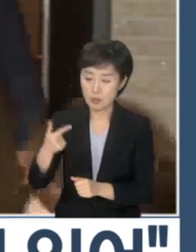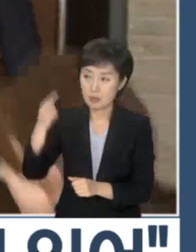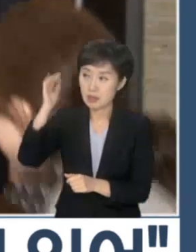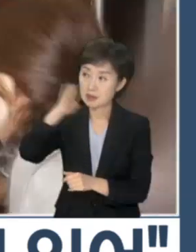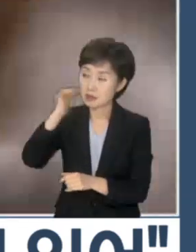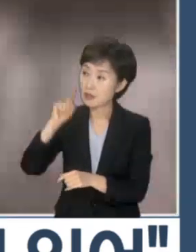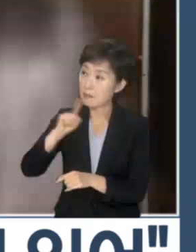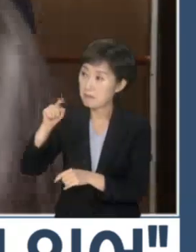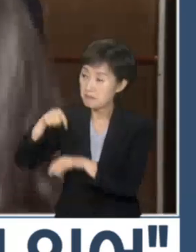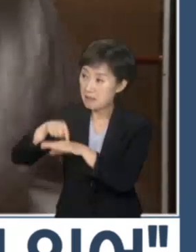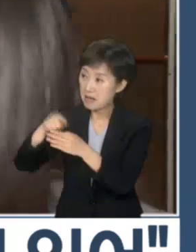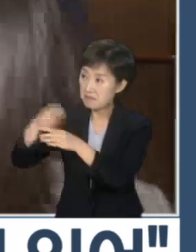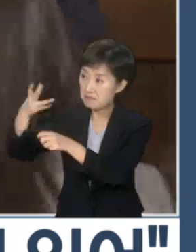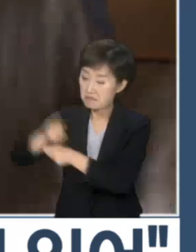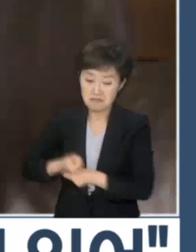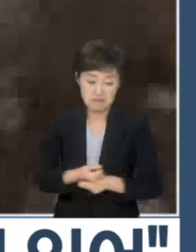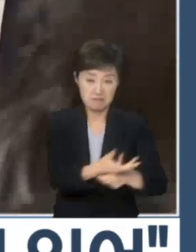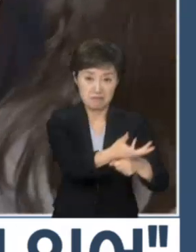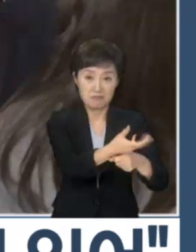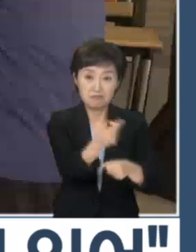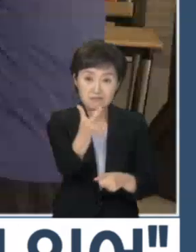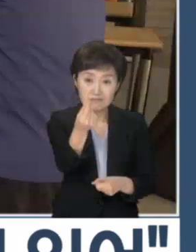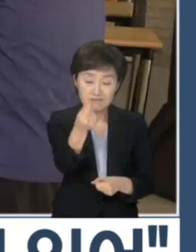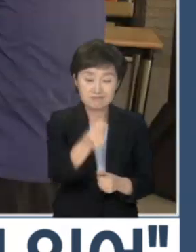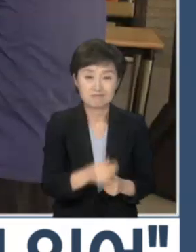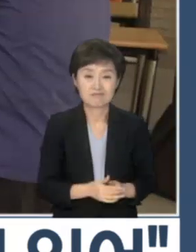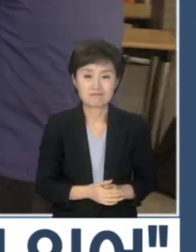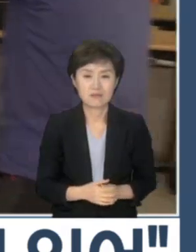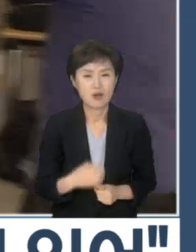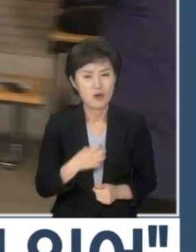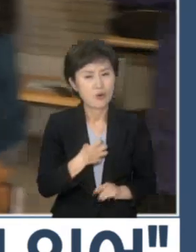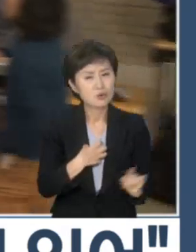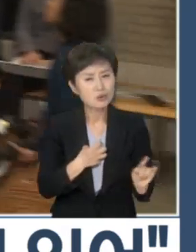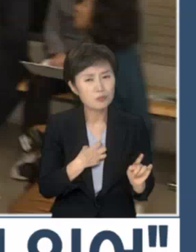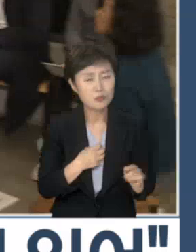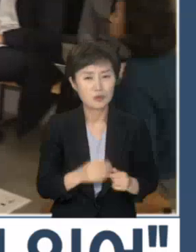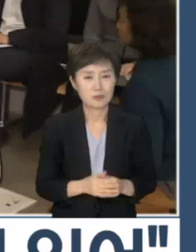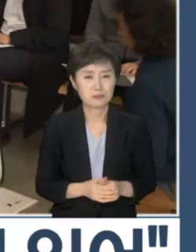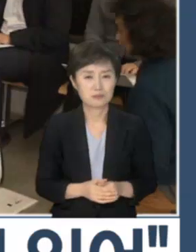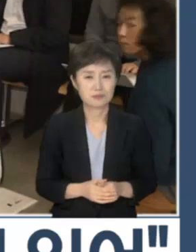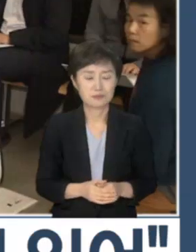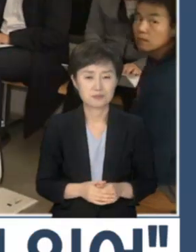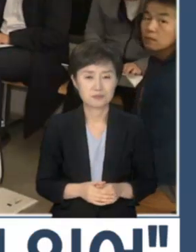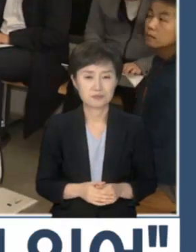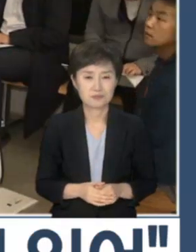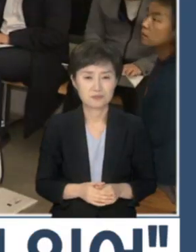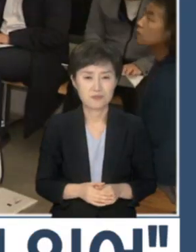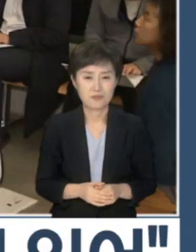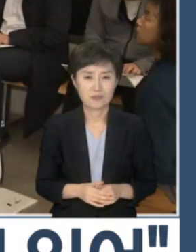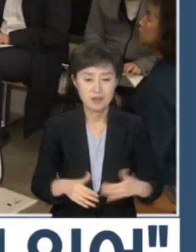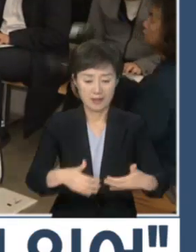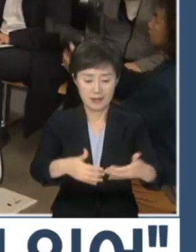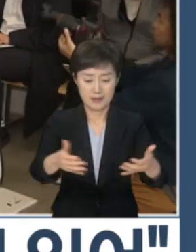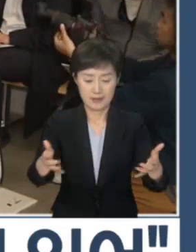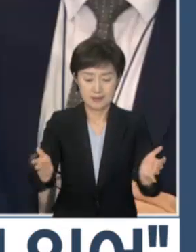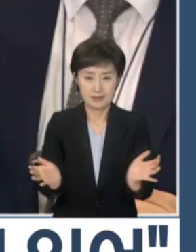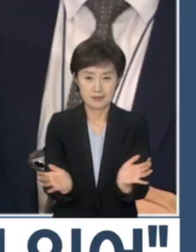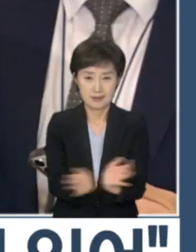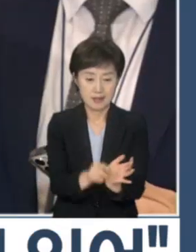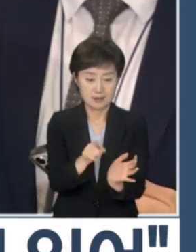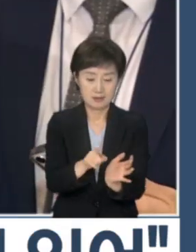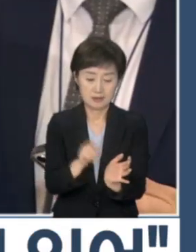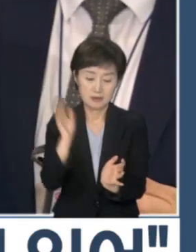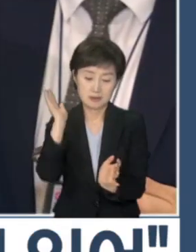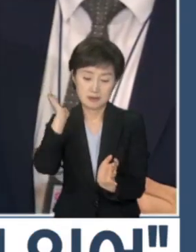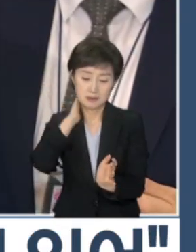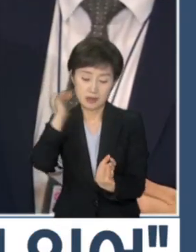봐야 되겠죠. 근데 지금 이제 누구나가 지금 우려하는 부분이 당의 용산이 개입하라는